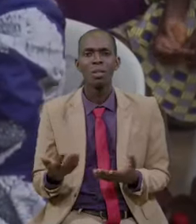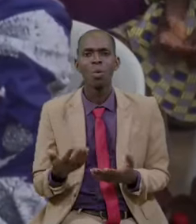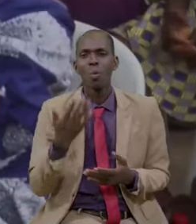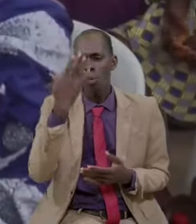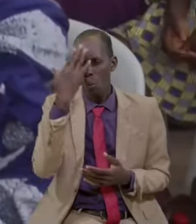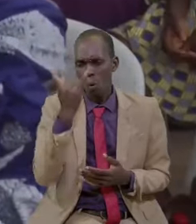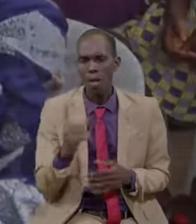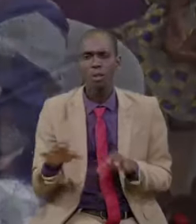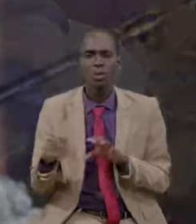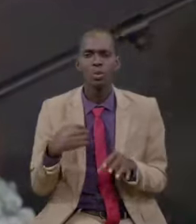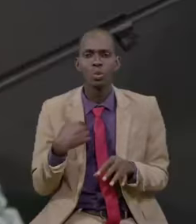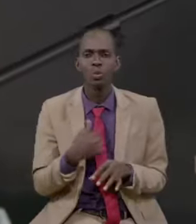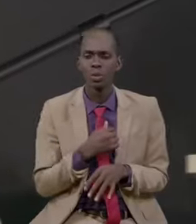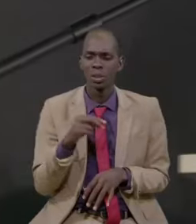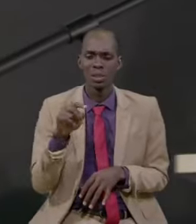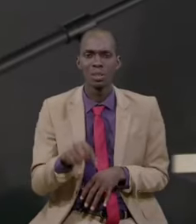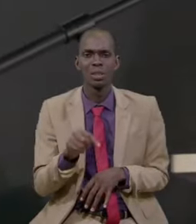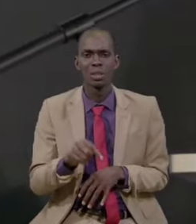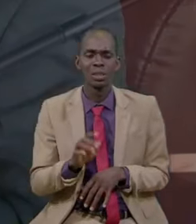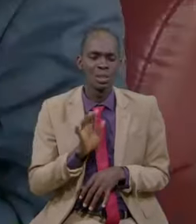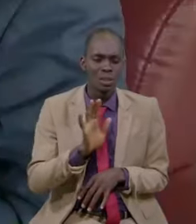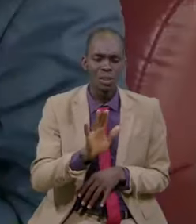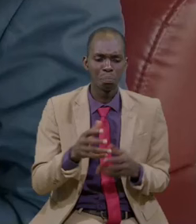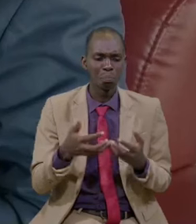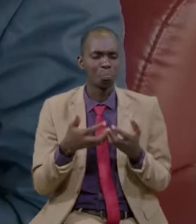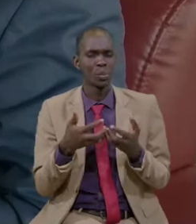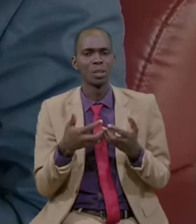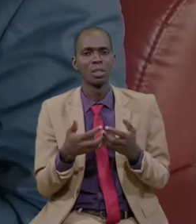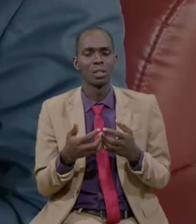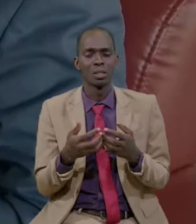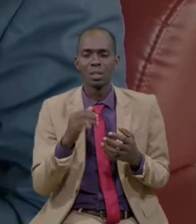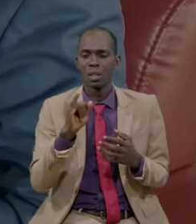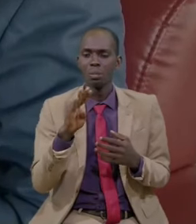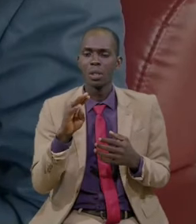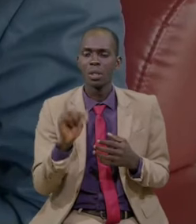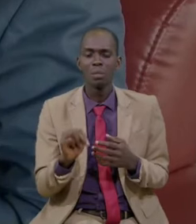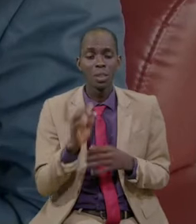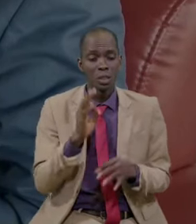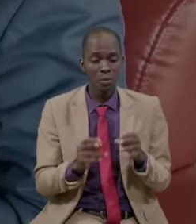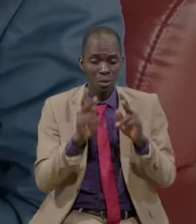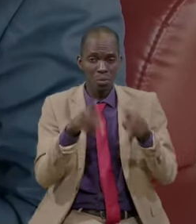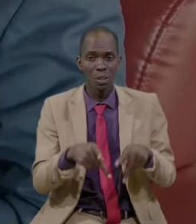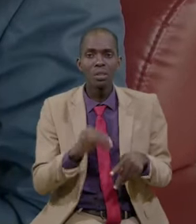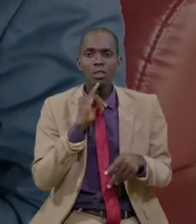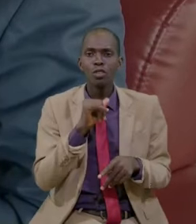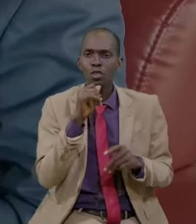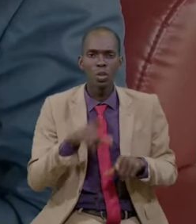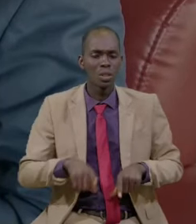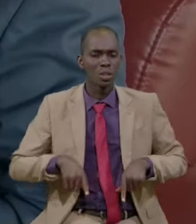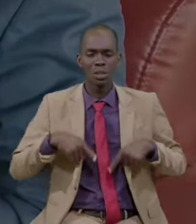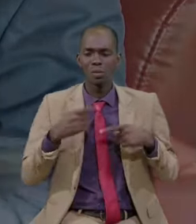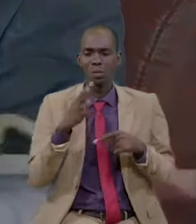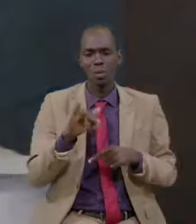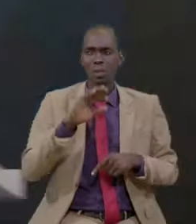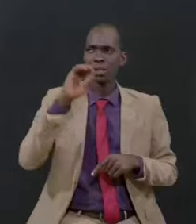Est-ce que nous avons besoin de sa machine IBM? Si le monsieur ne mène pas et ne vit pas dans la grâce de Dieu, le monsieur l'a reçu